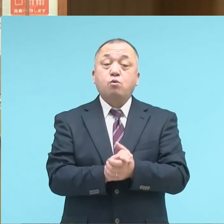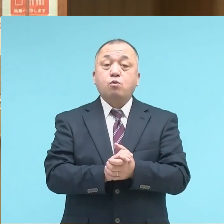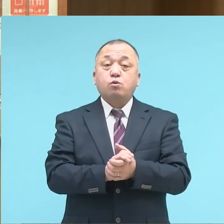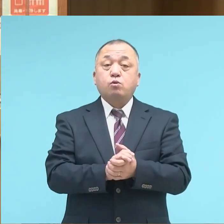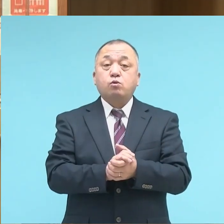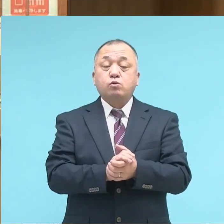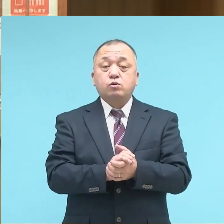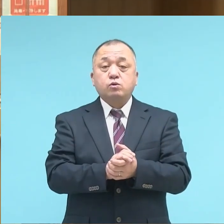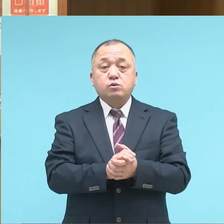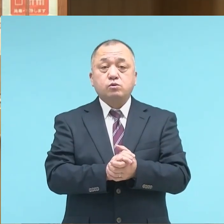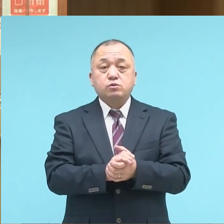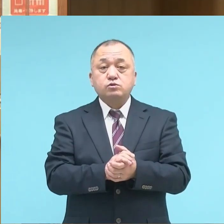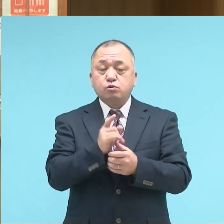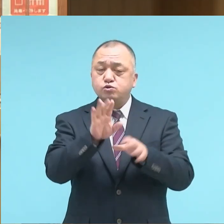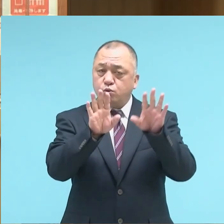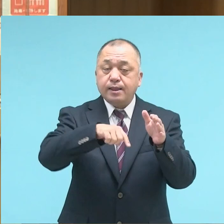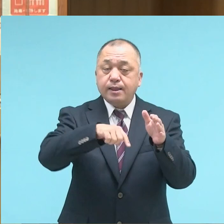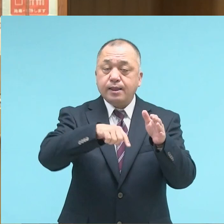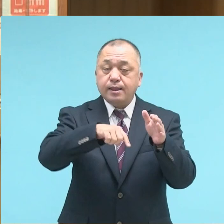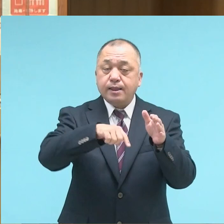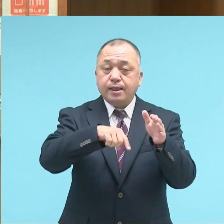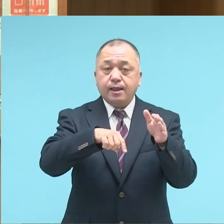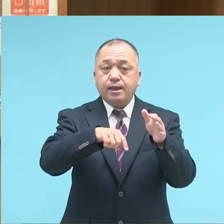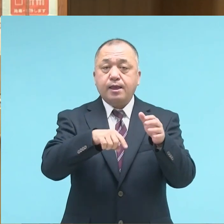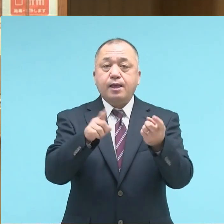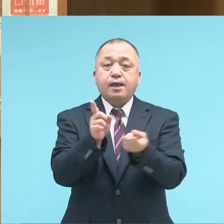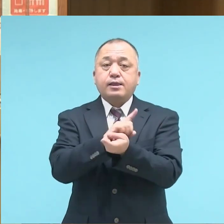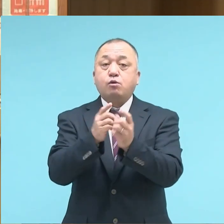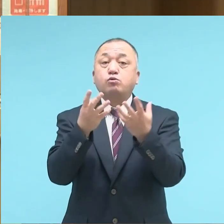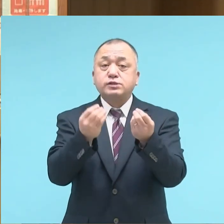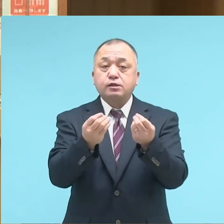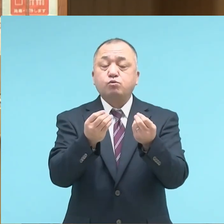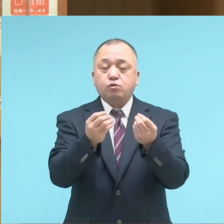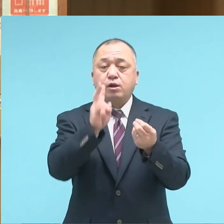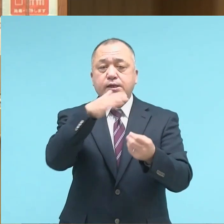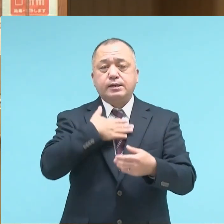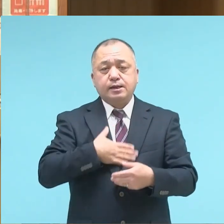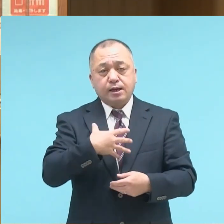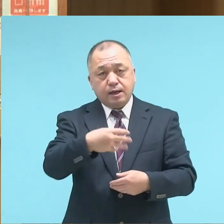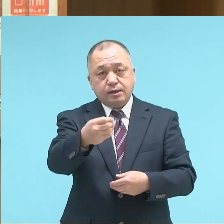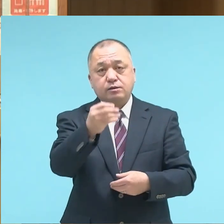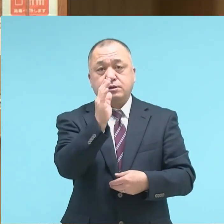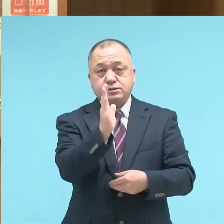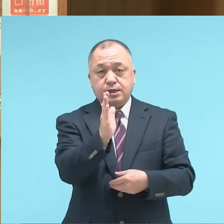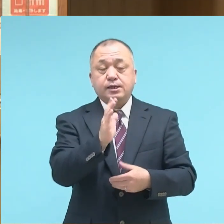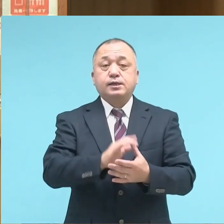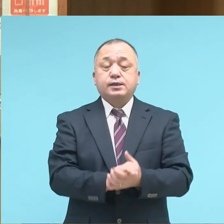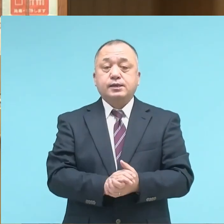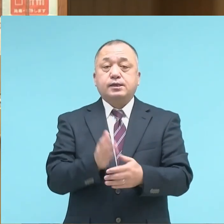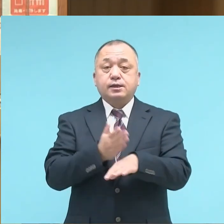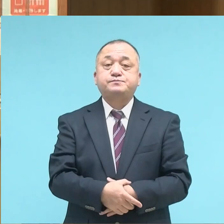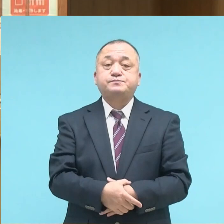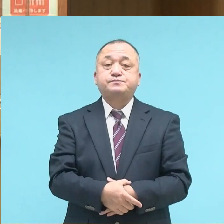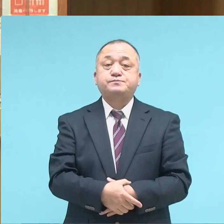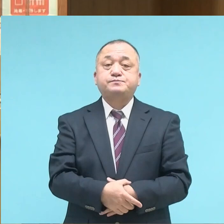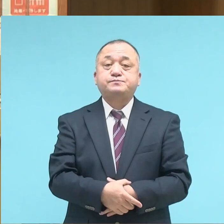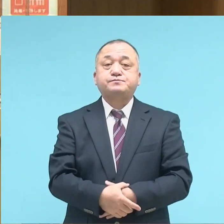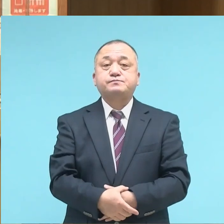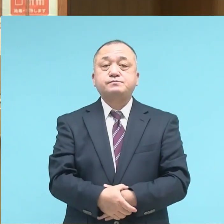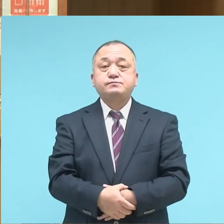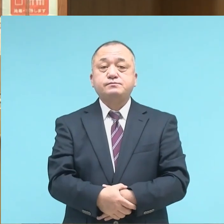あ、そういった状況の中で、対応したということで、ご理解いただければと思います。 ありがとう